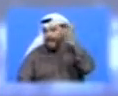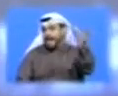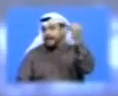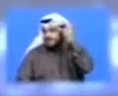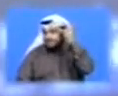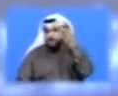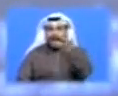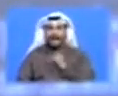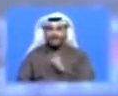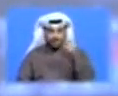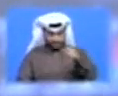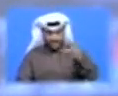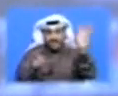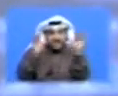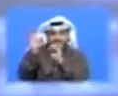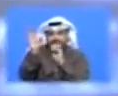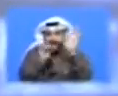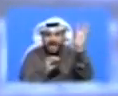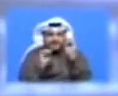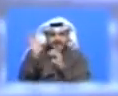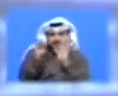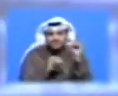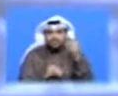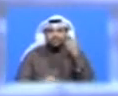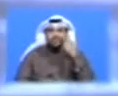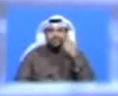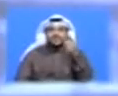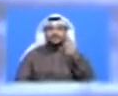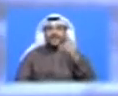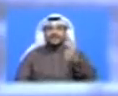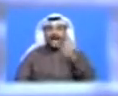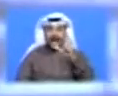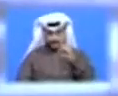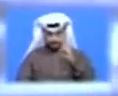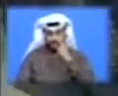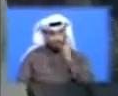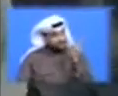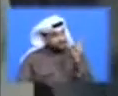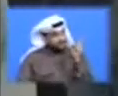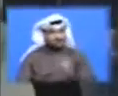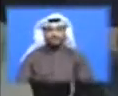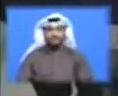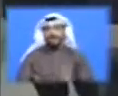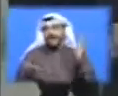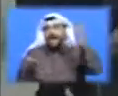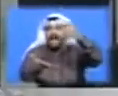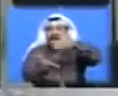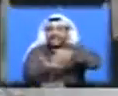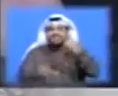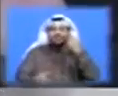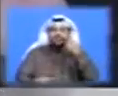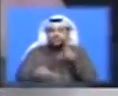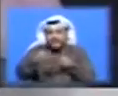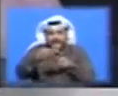من الأعمال القصصية للأديب الدكتور طالب الرفاعي. في ختام فعاليات معرض